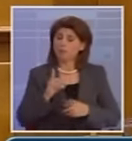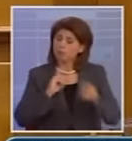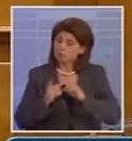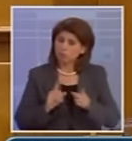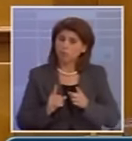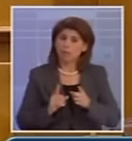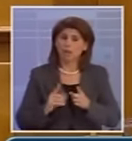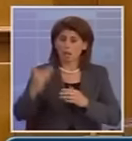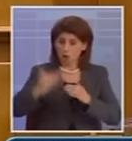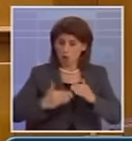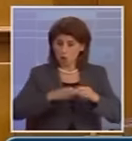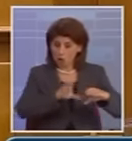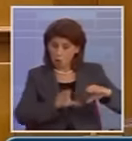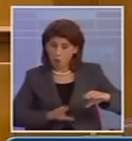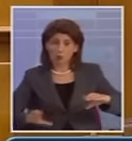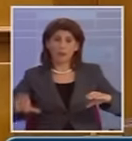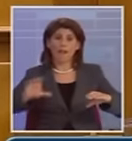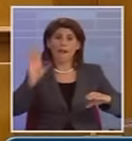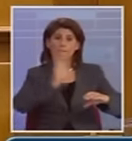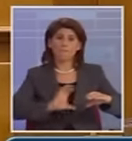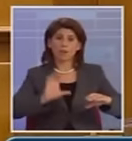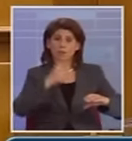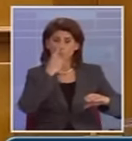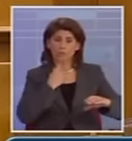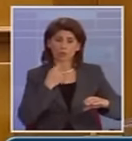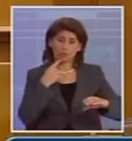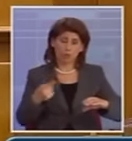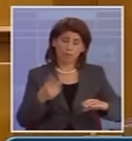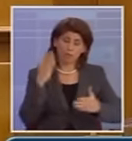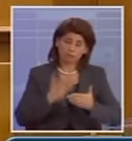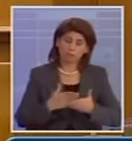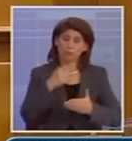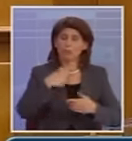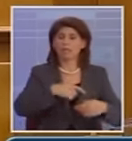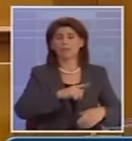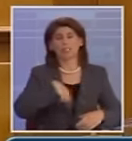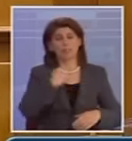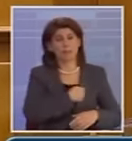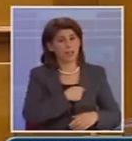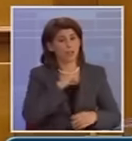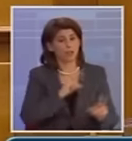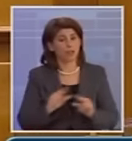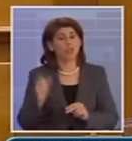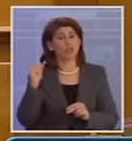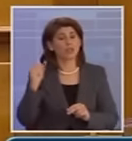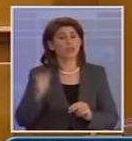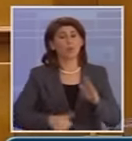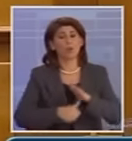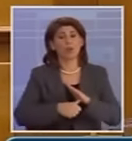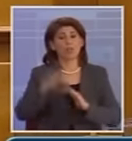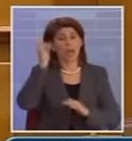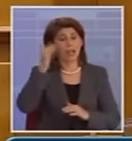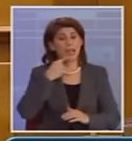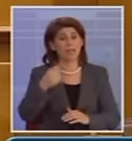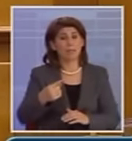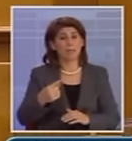ευρωπαϊκές χώρες του Νότου. Πέσατε έξω. Η Πορτογαλία το ξεκαθάρισε απόλυτα, η Ισπανία το ίδιο. Ο σοσιαλιστής πρόεδρος Γαλλίας δήλωσε